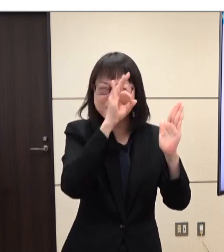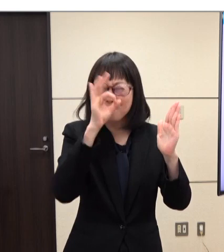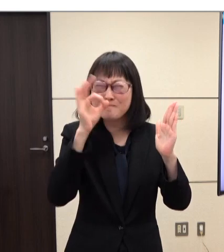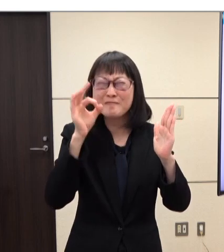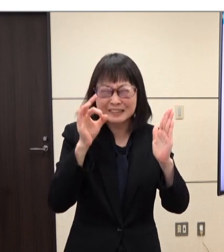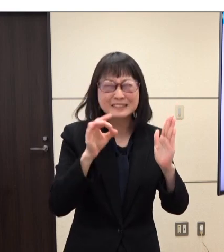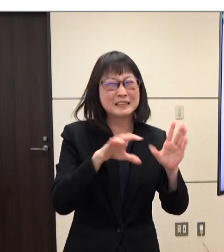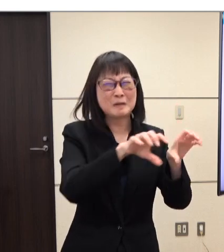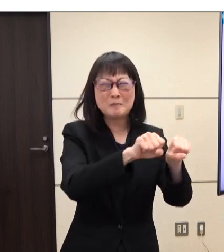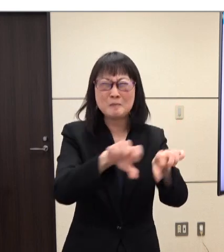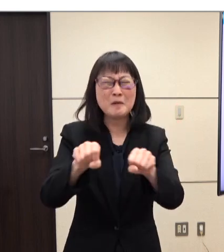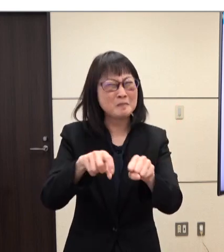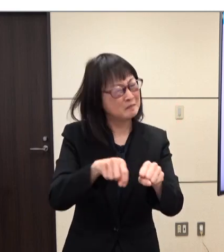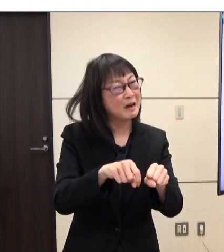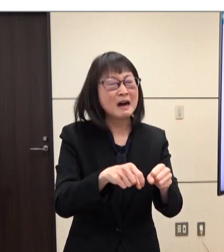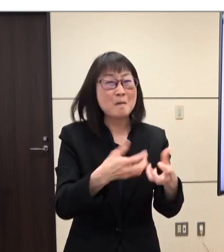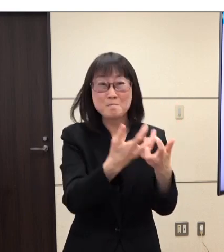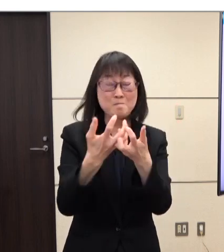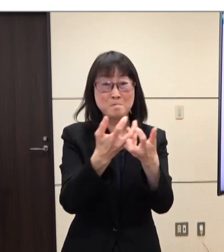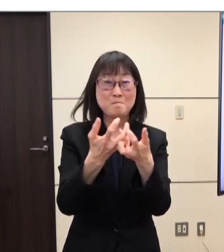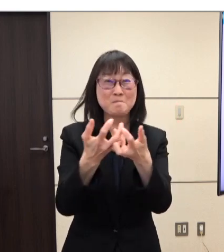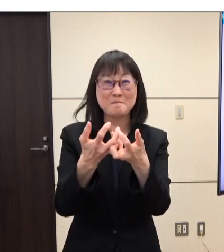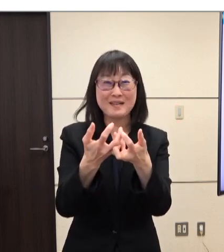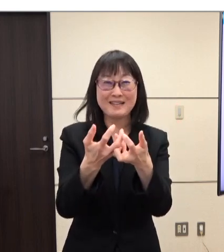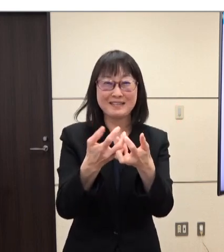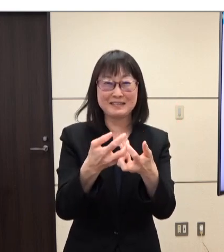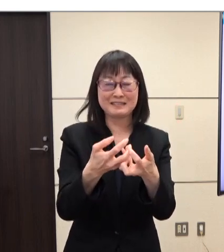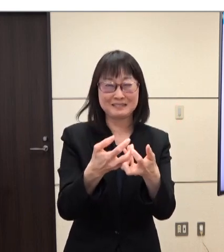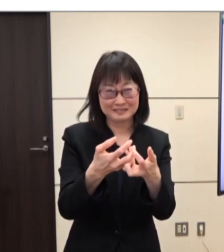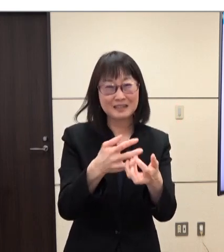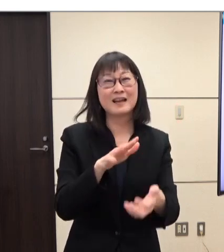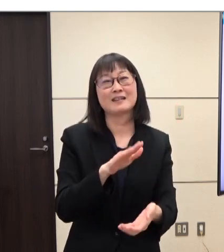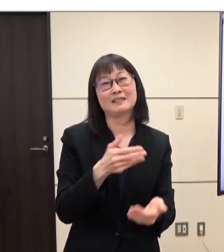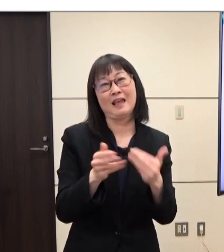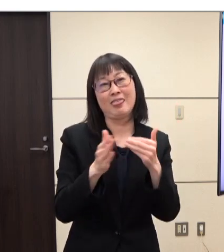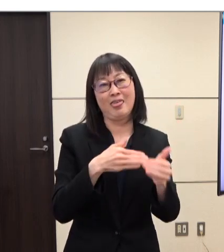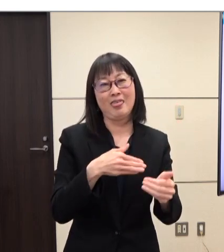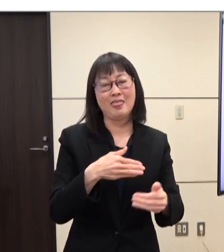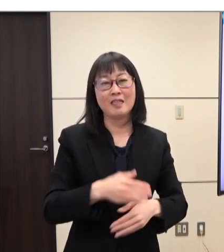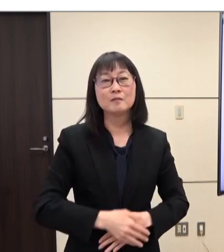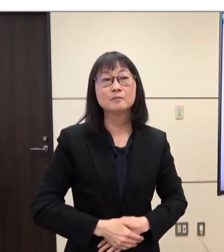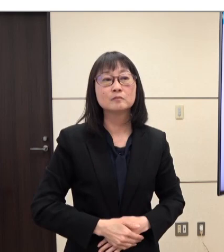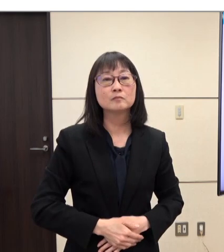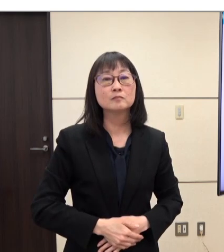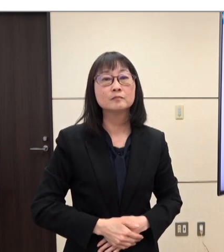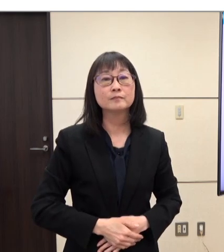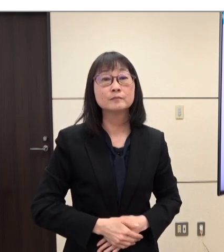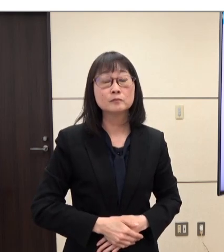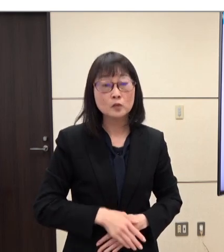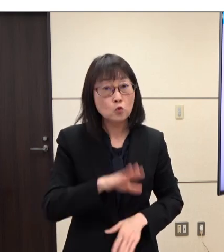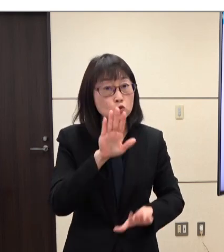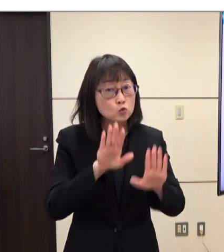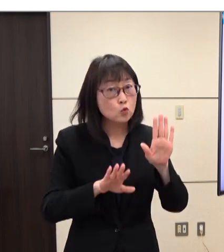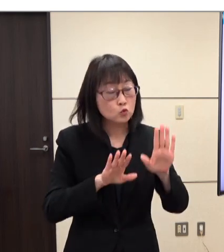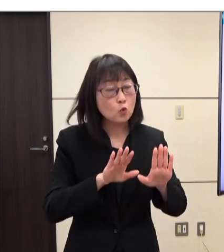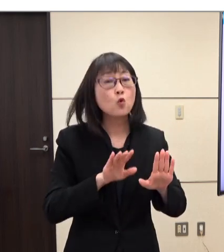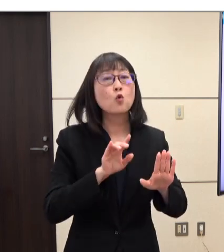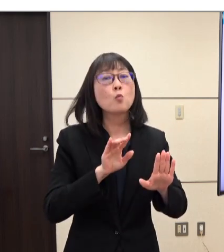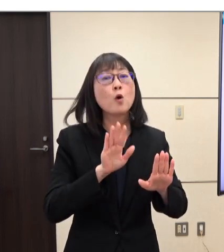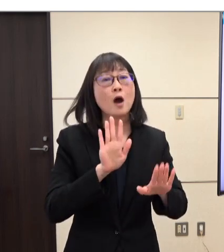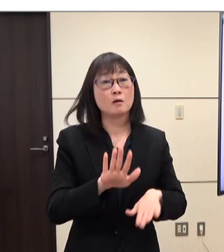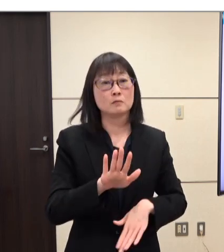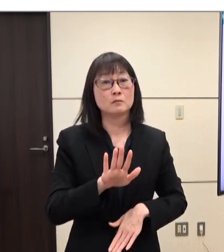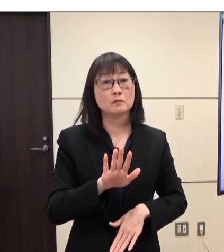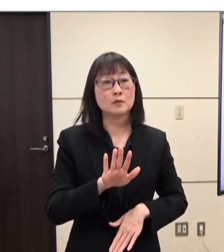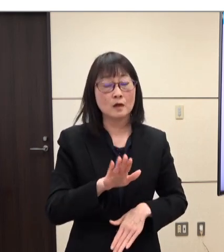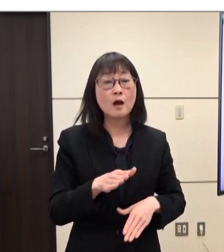の平日でですけども、まあ、取れなかったというのが現実で、その点では、今受